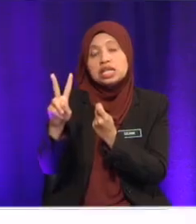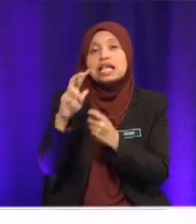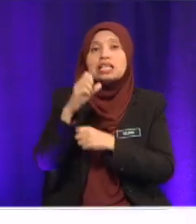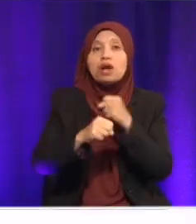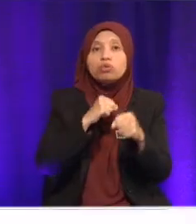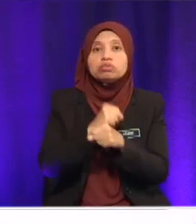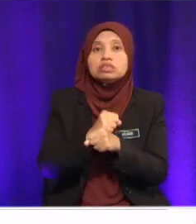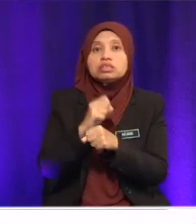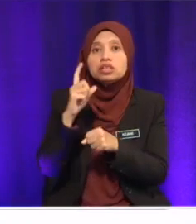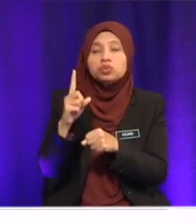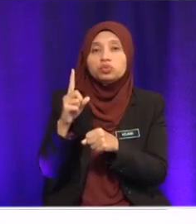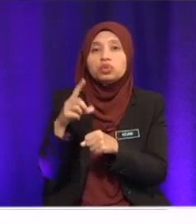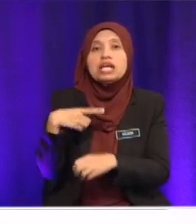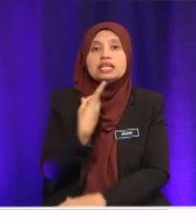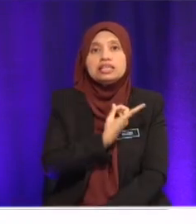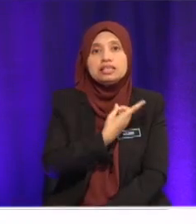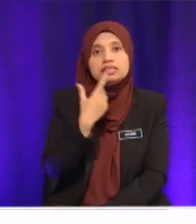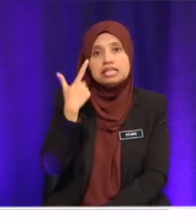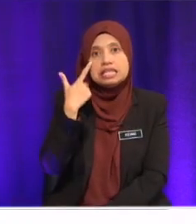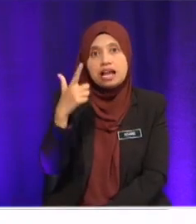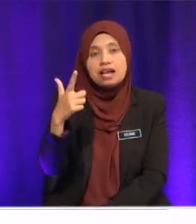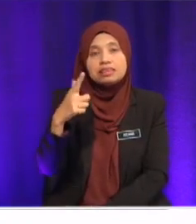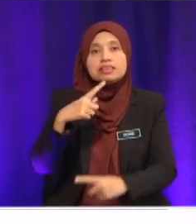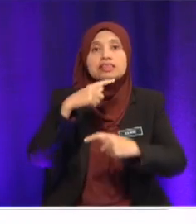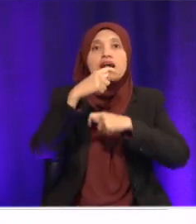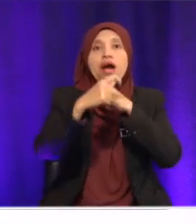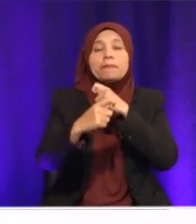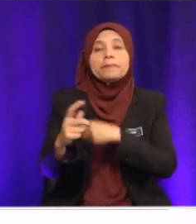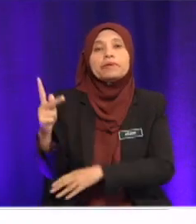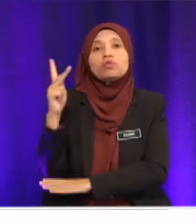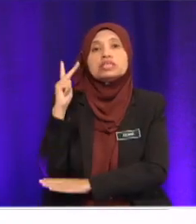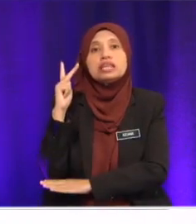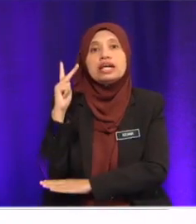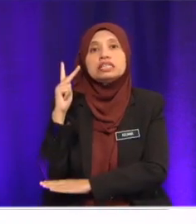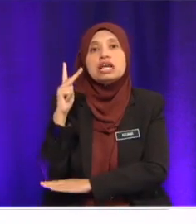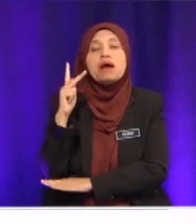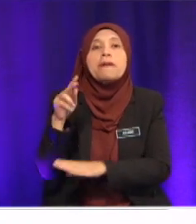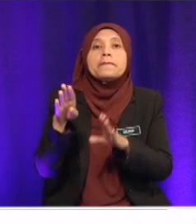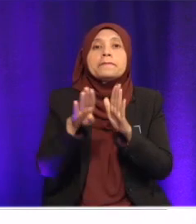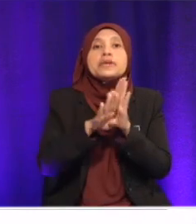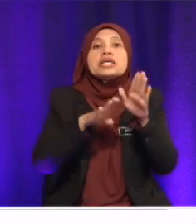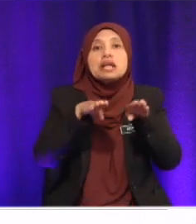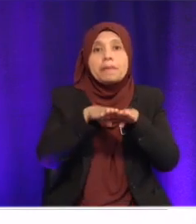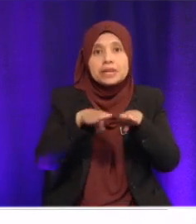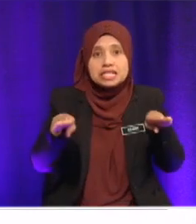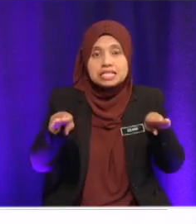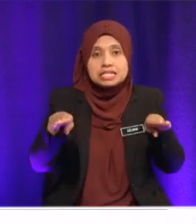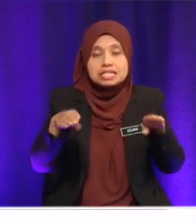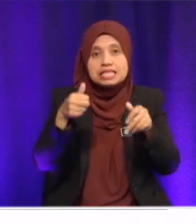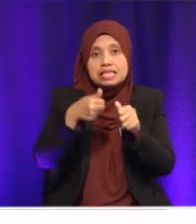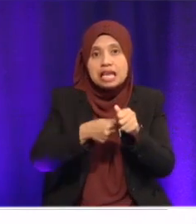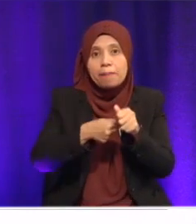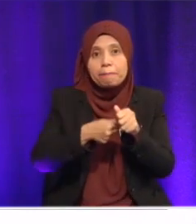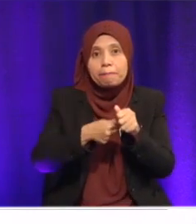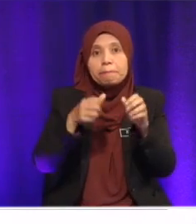satu kalau kita lihat tahap penguasaan adalah berbaise dalam setiap mata pelajaran itu